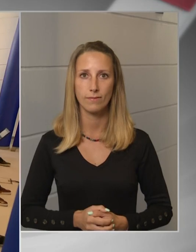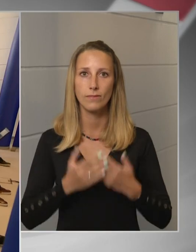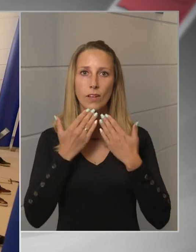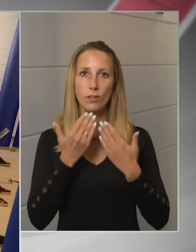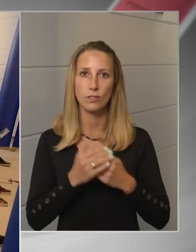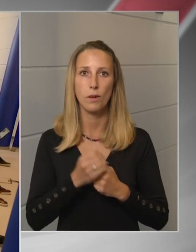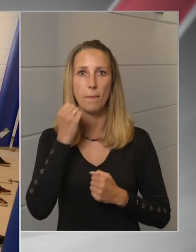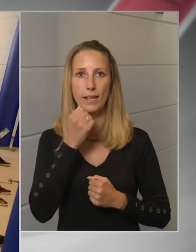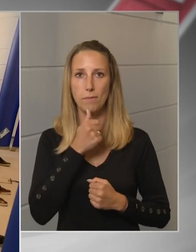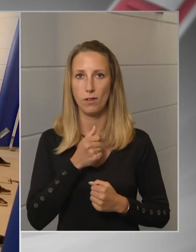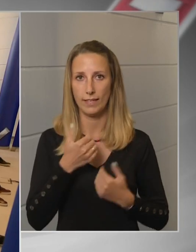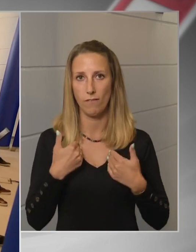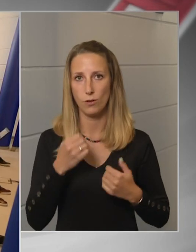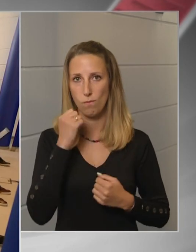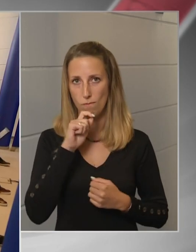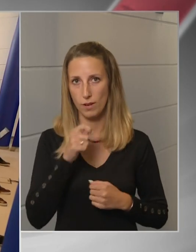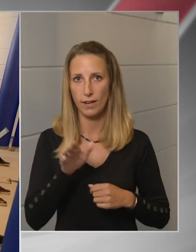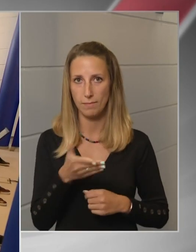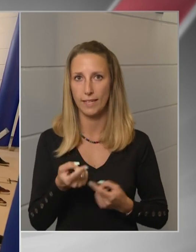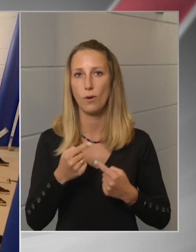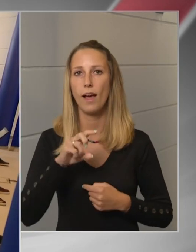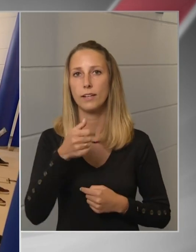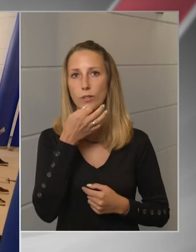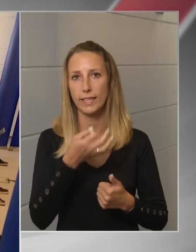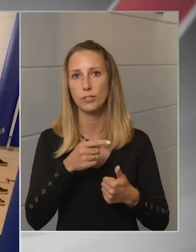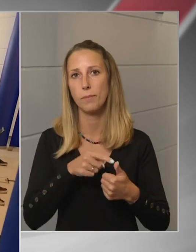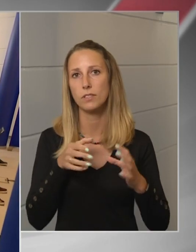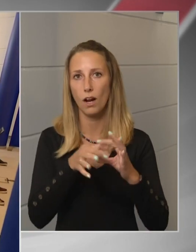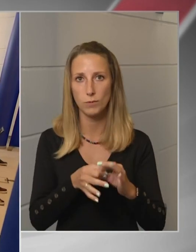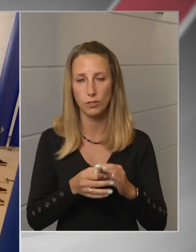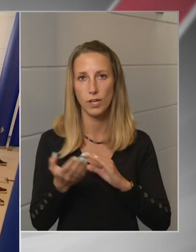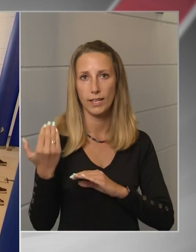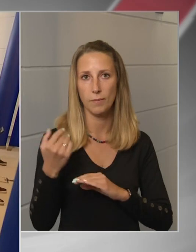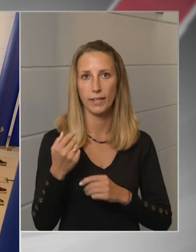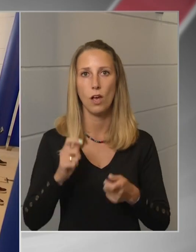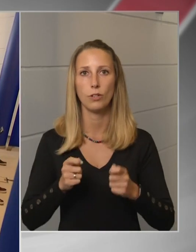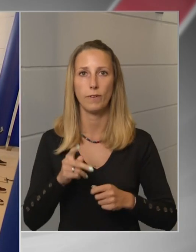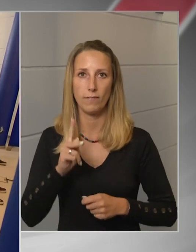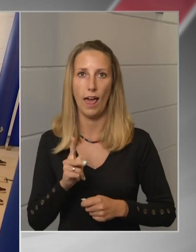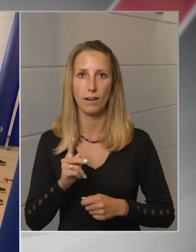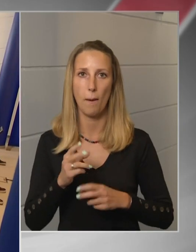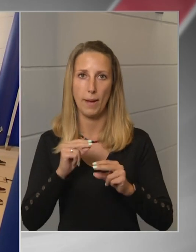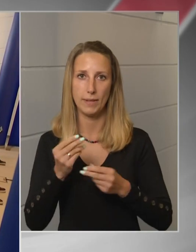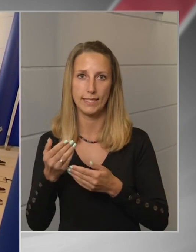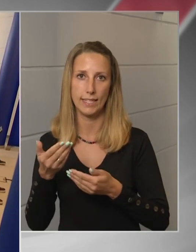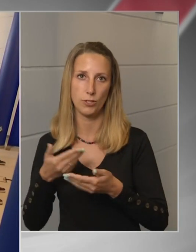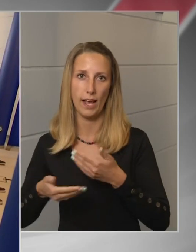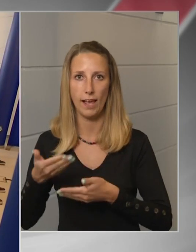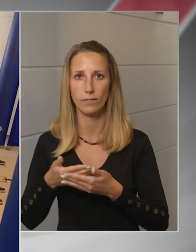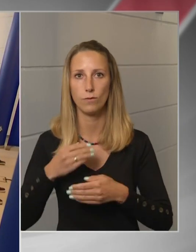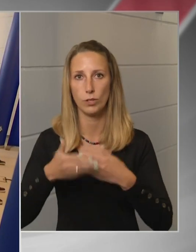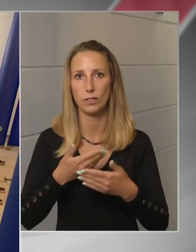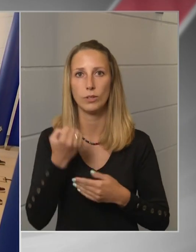Köszönöm Máté Patrikék Magyar Nemzettől. Az első kérdésem az a kapcsolatos, hogy nemrég Dobrev Klára megbeszédéseket folytatott David